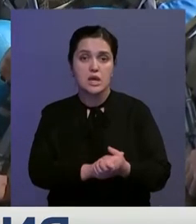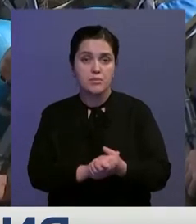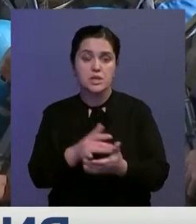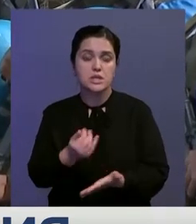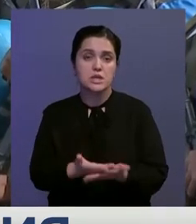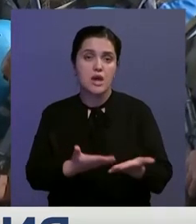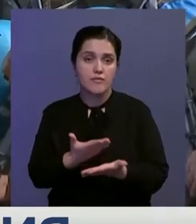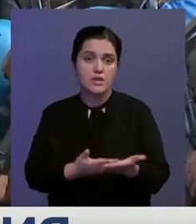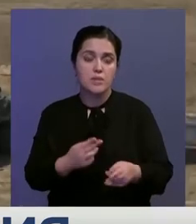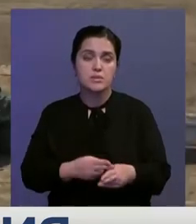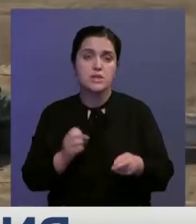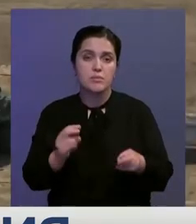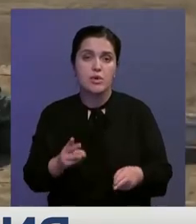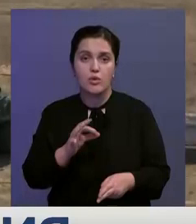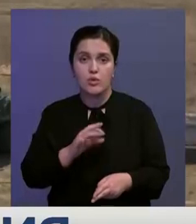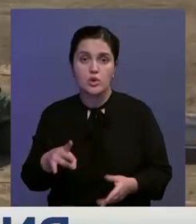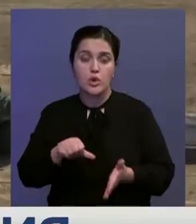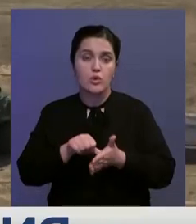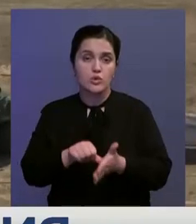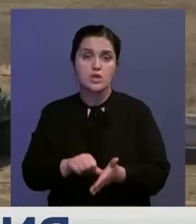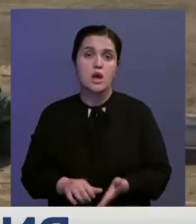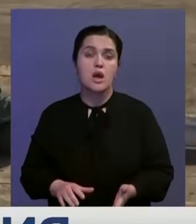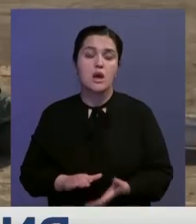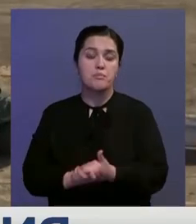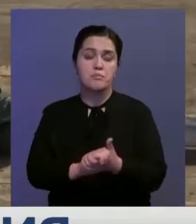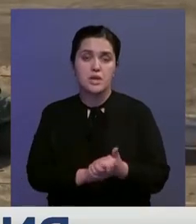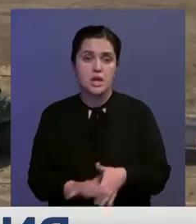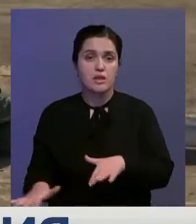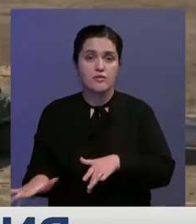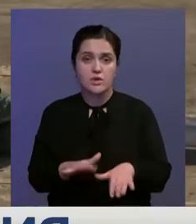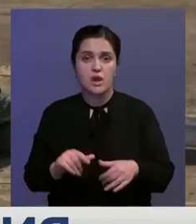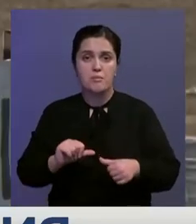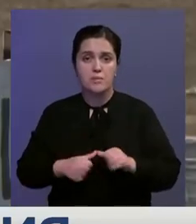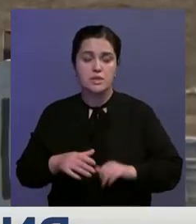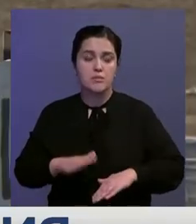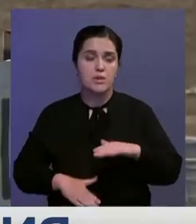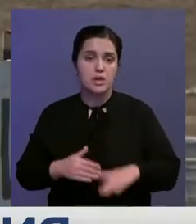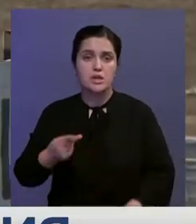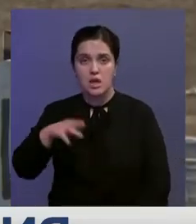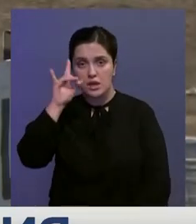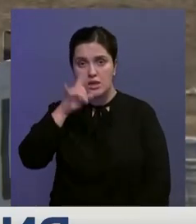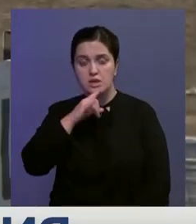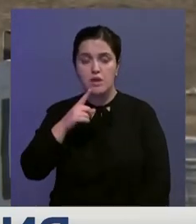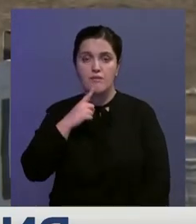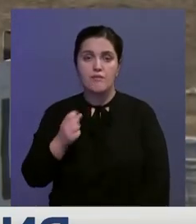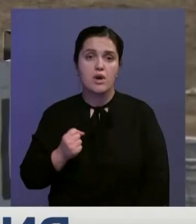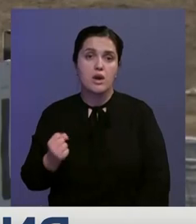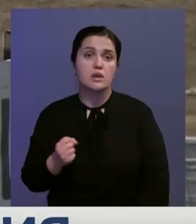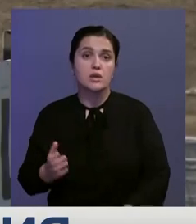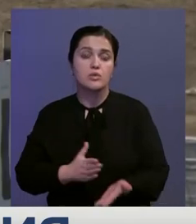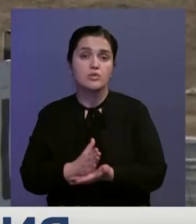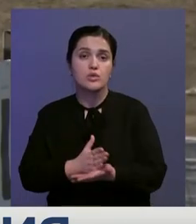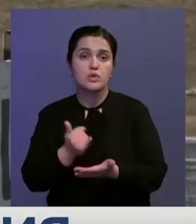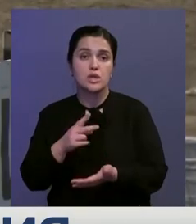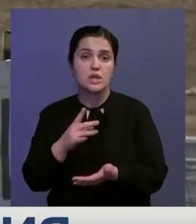Совета Безопасности ООН. Участие в миротворческих миссиях стало постоянной практикой для казахстанских военнослужащих. Сейчас в